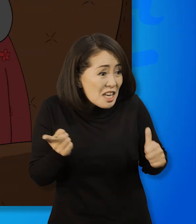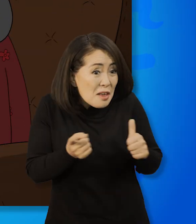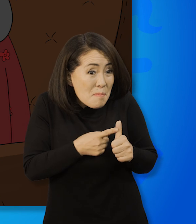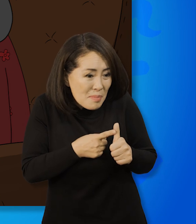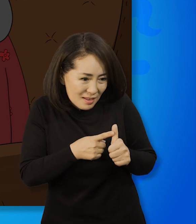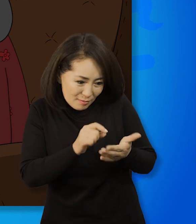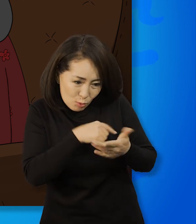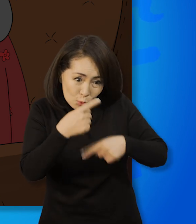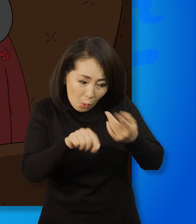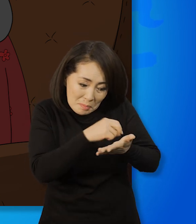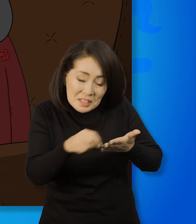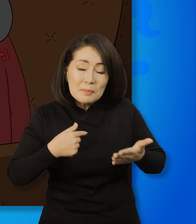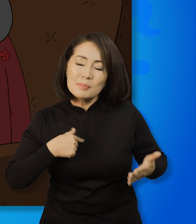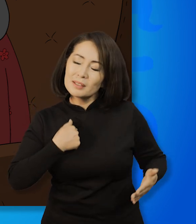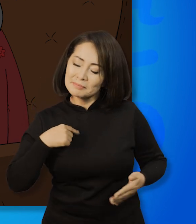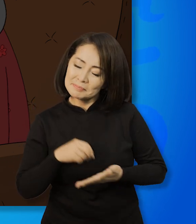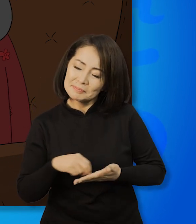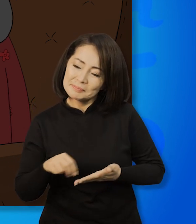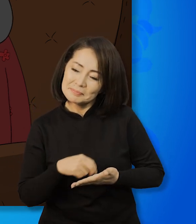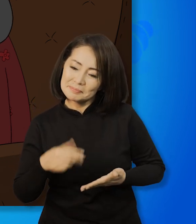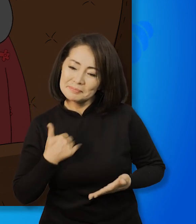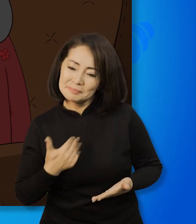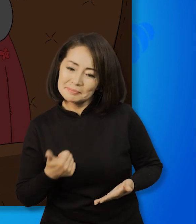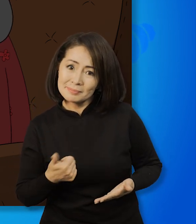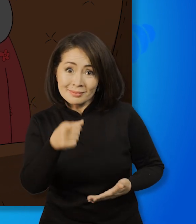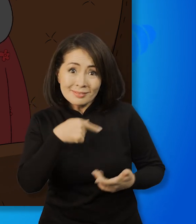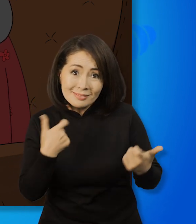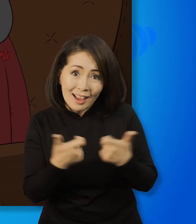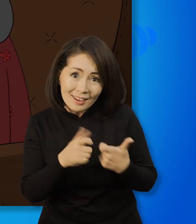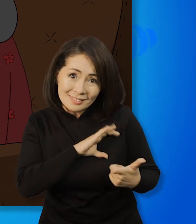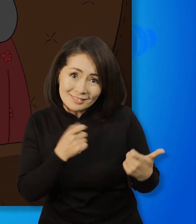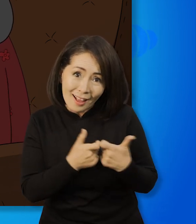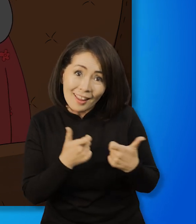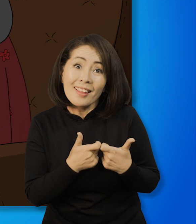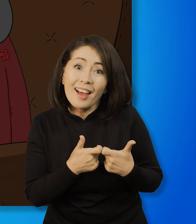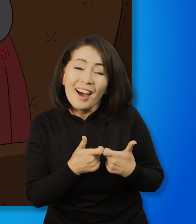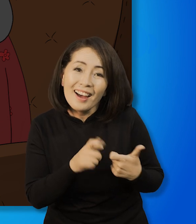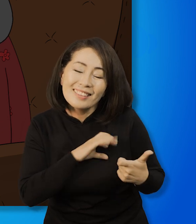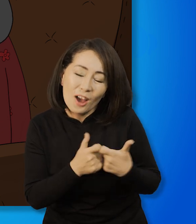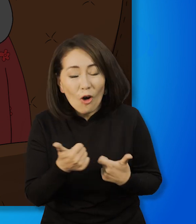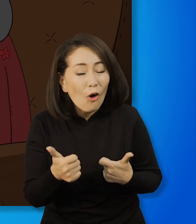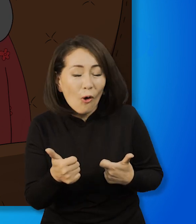Саяны чи чинь хэмбэ гэдэг хэсгийн зохиолыг би бичсэн шүү. Та нар таалагдсан уу?